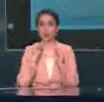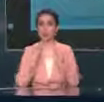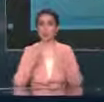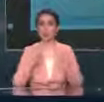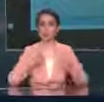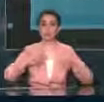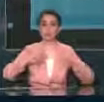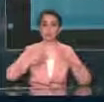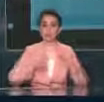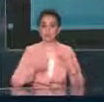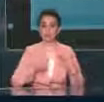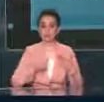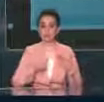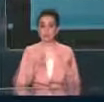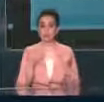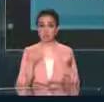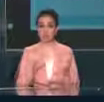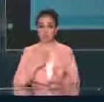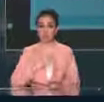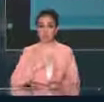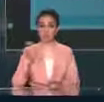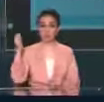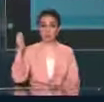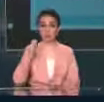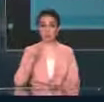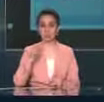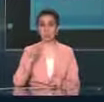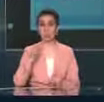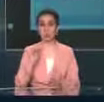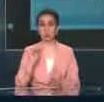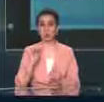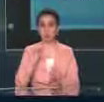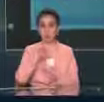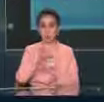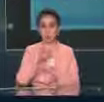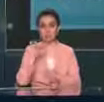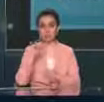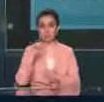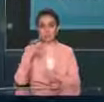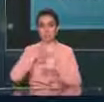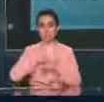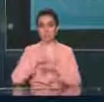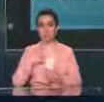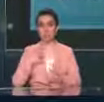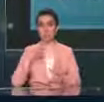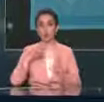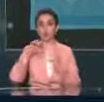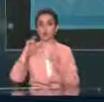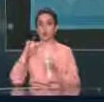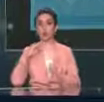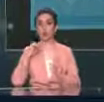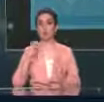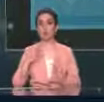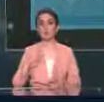изменить сегодня к нам приехал гость из ташкента я уйду как француз по-английски